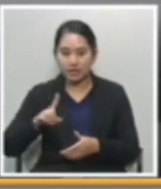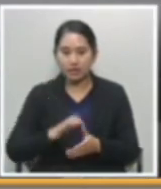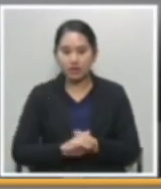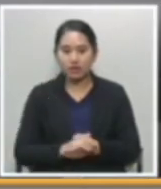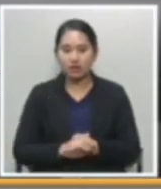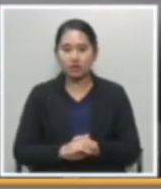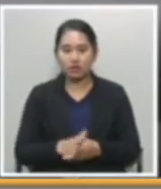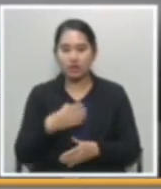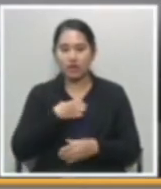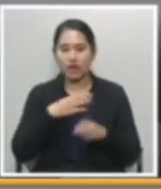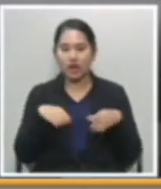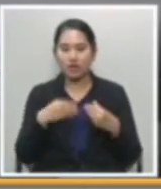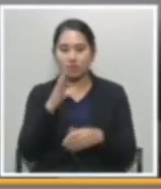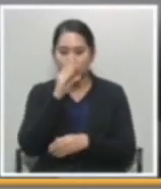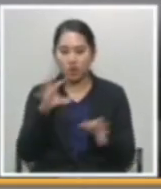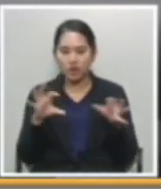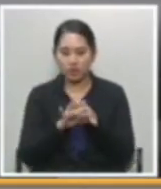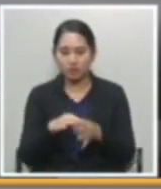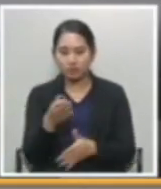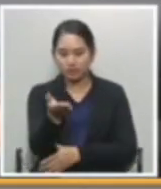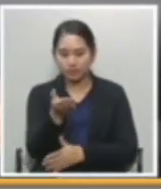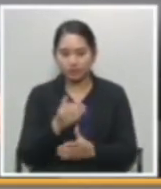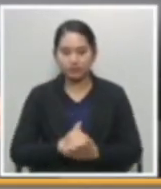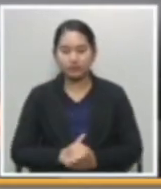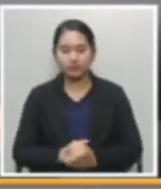านเข้าเนื้อหาเชิญครับเข้าเนื้อหาครับเชิญครับ